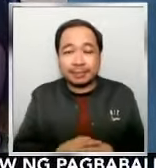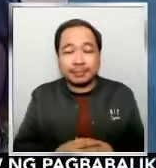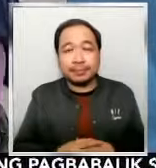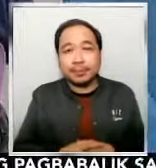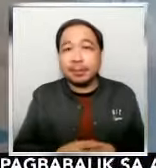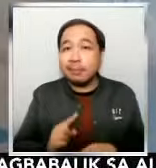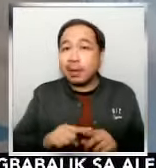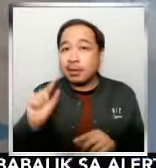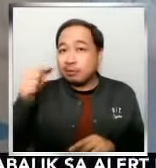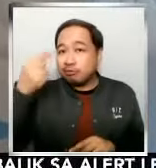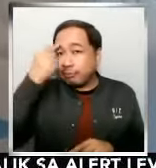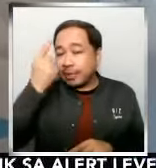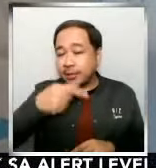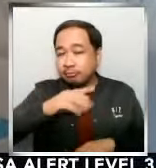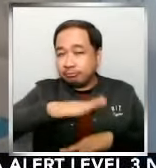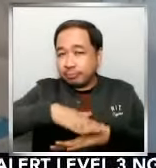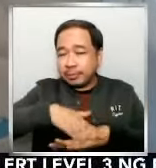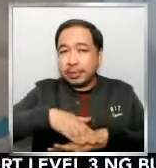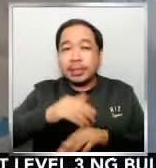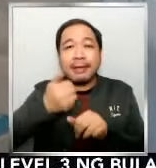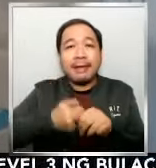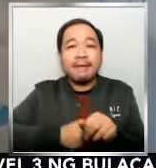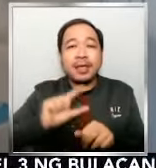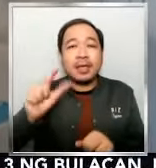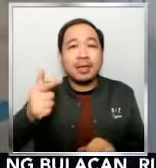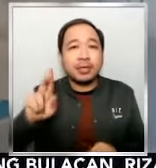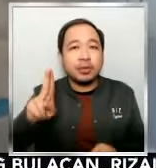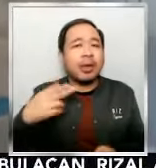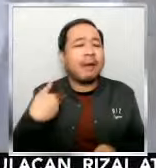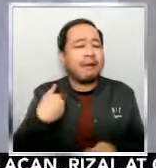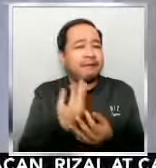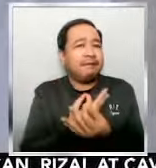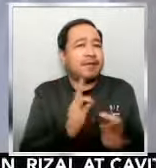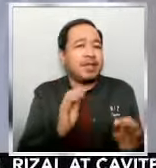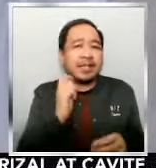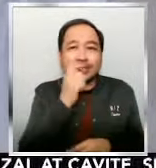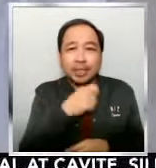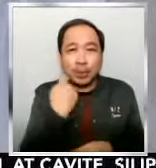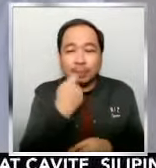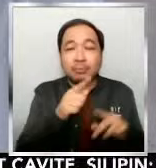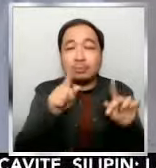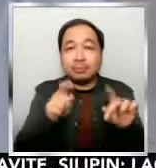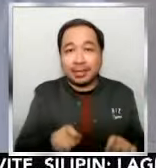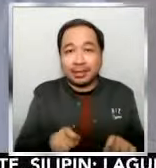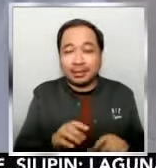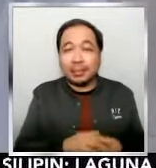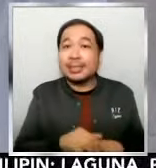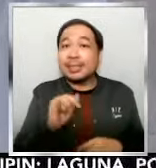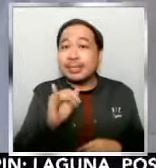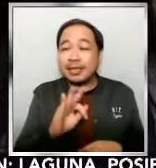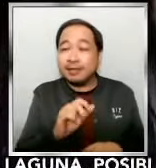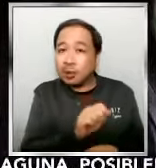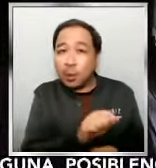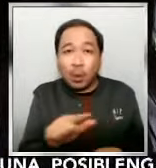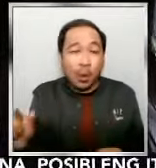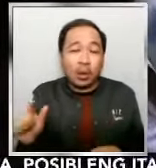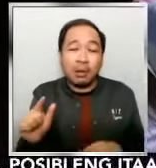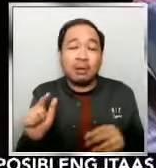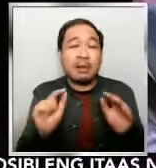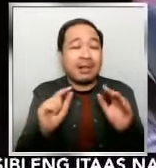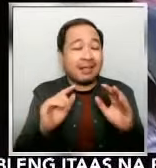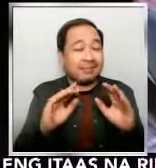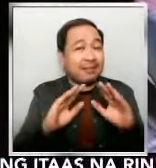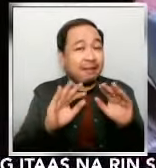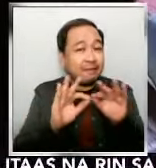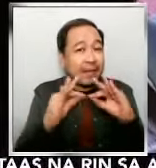gobyerno, bawat LGU may libreng swab test. At kung buong household ang kailangang i-test, pwede